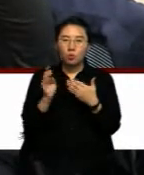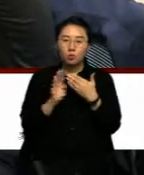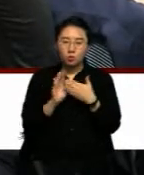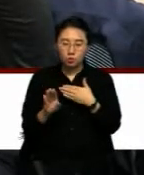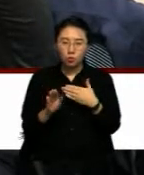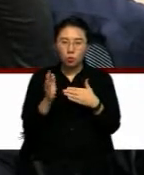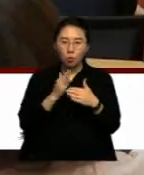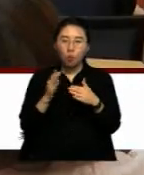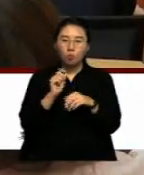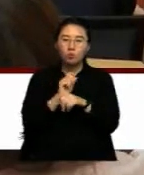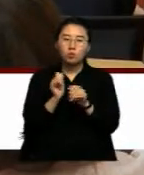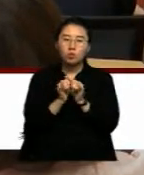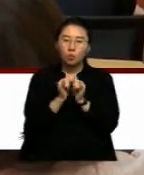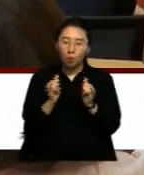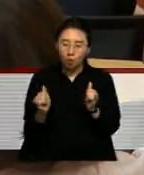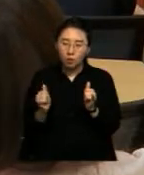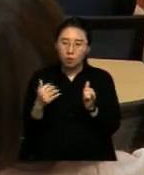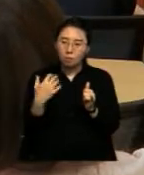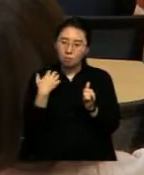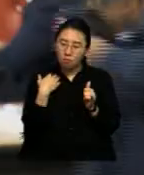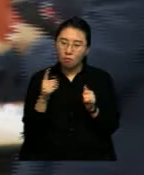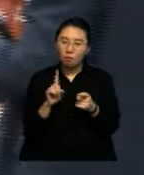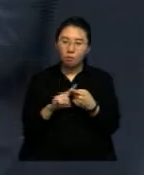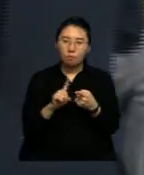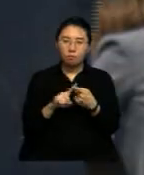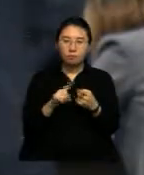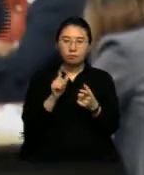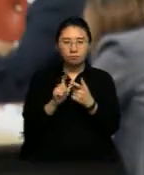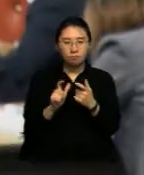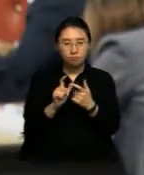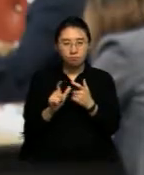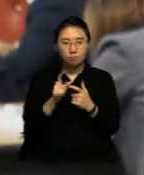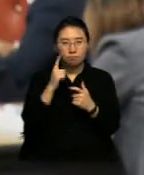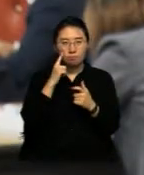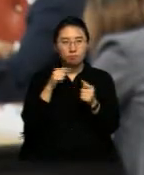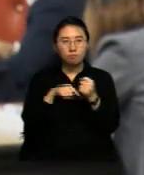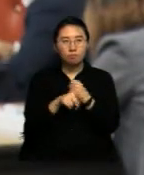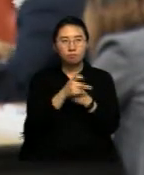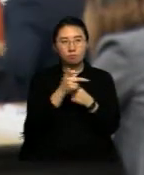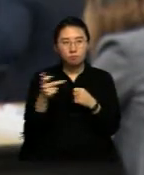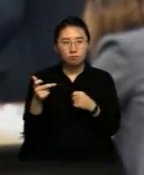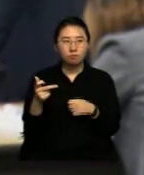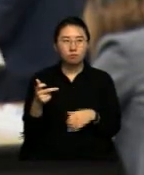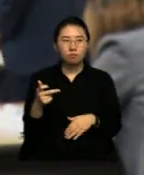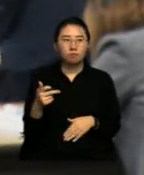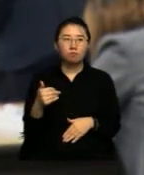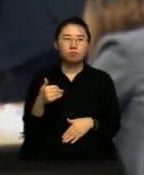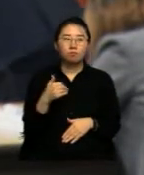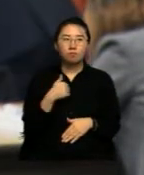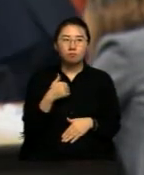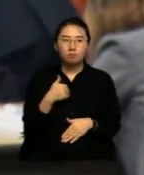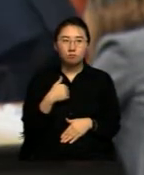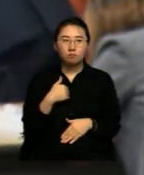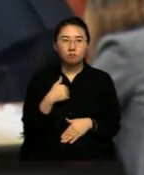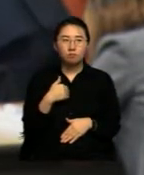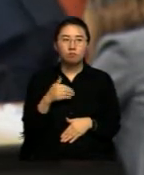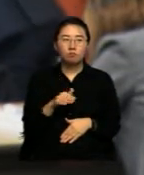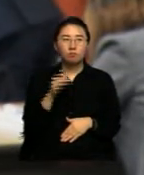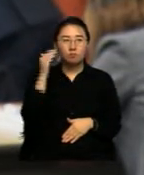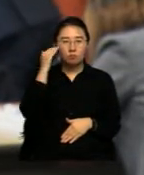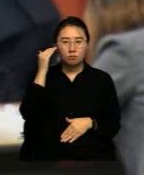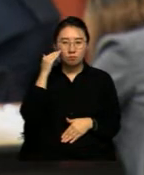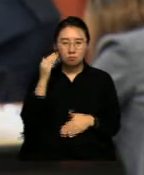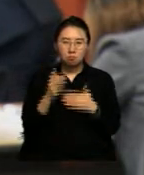대해 고민해 본 것만으로도 의미가 큽니다. 행정에 몸담고 있는 사람으로서 저희